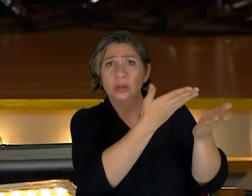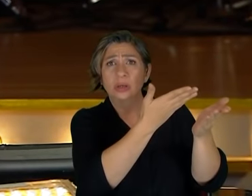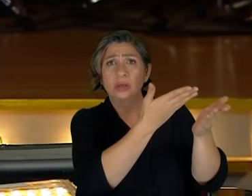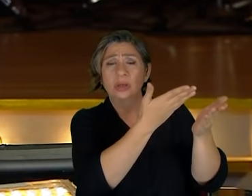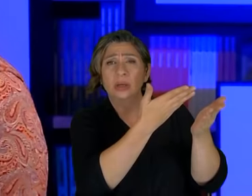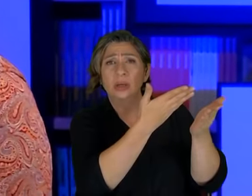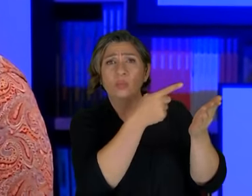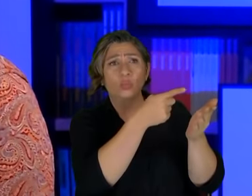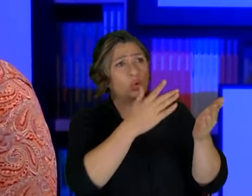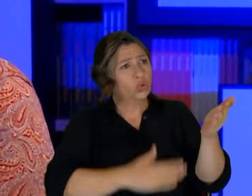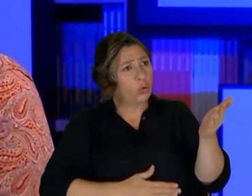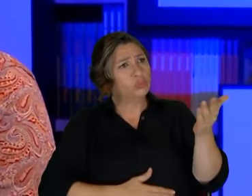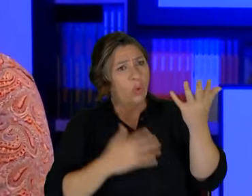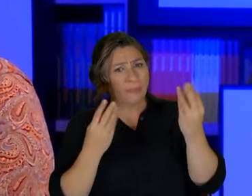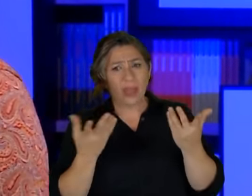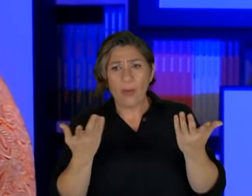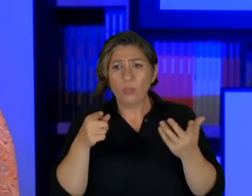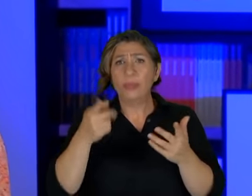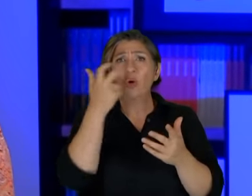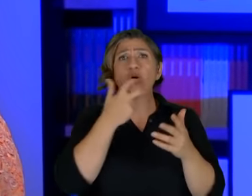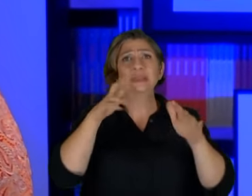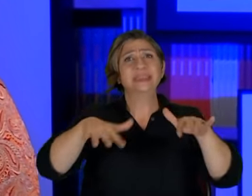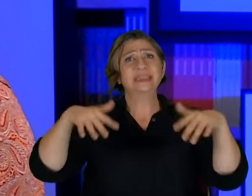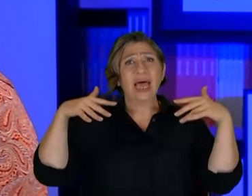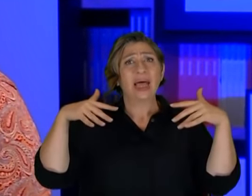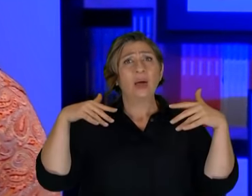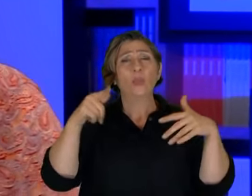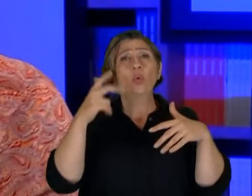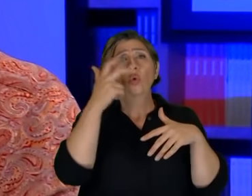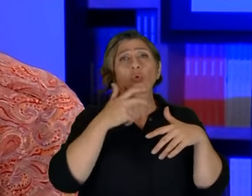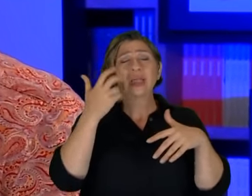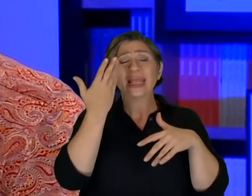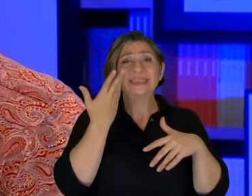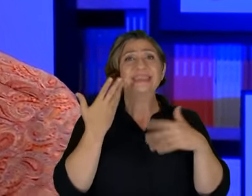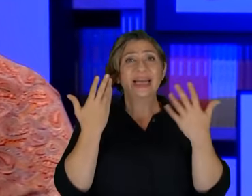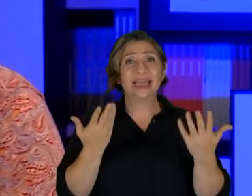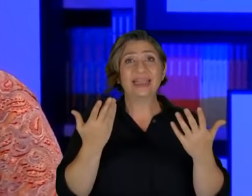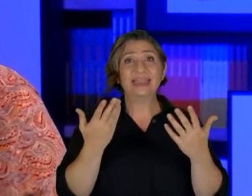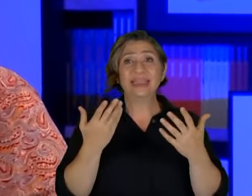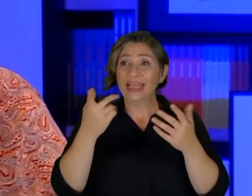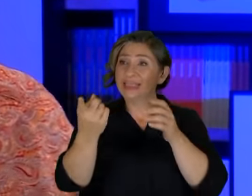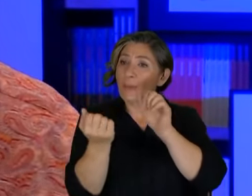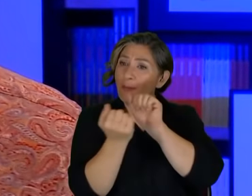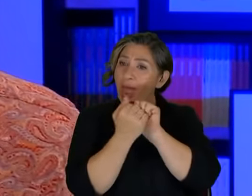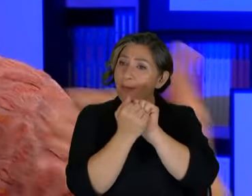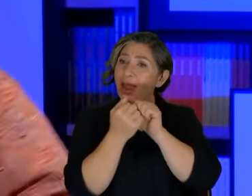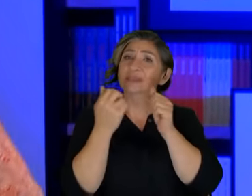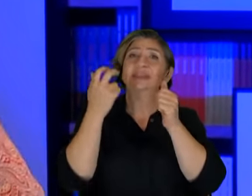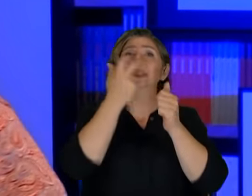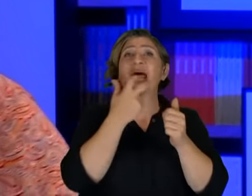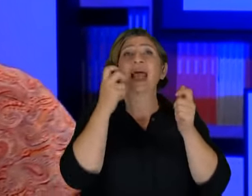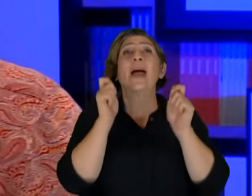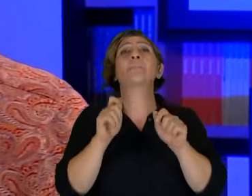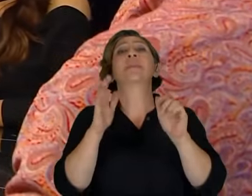yani buna doymuş olabilirsiniz fakat bu bir konser ve bu konseri izlerken işte eşlik etmeye niye çekiniyorsunuz? Niye